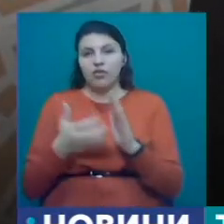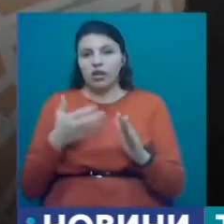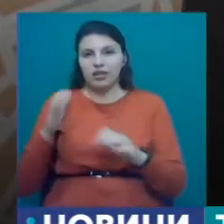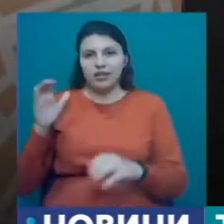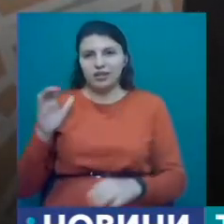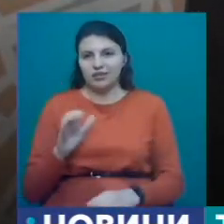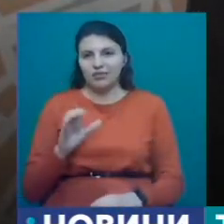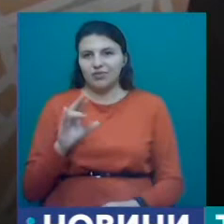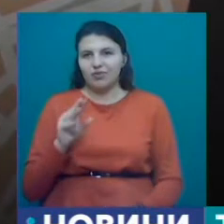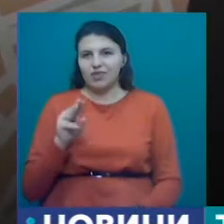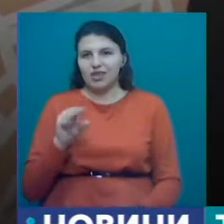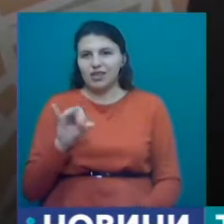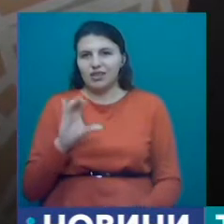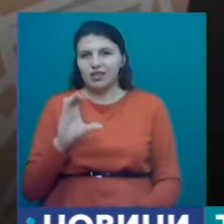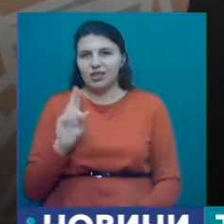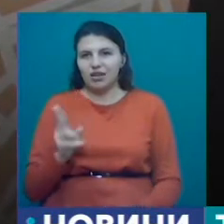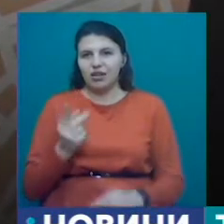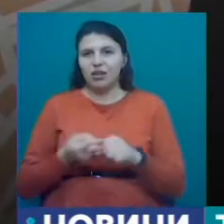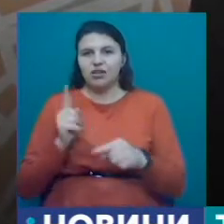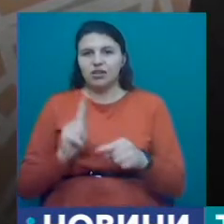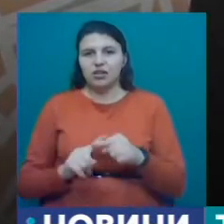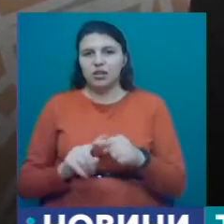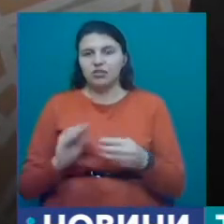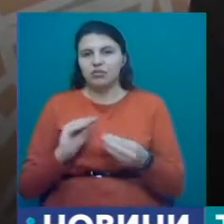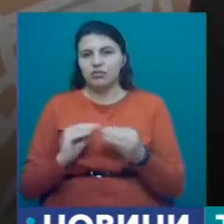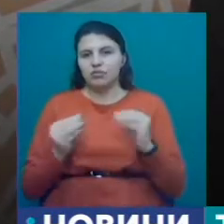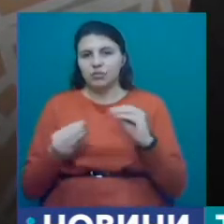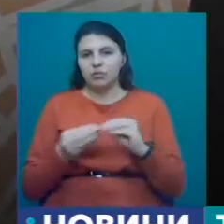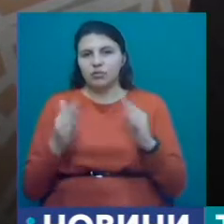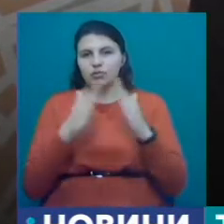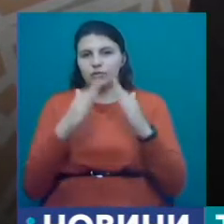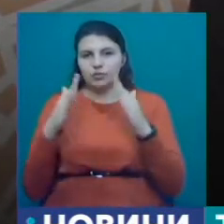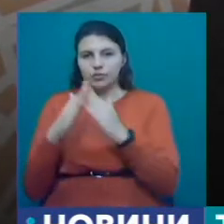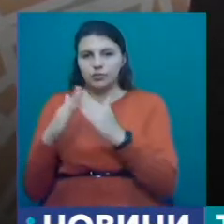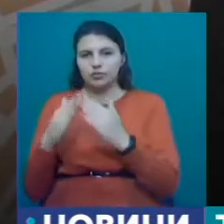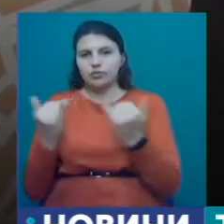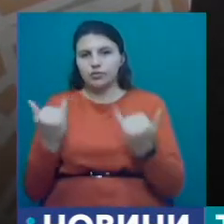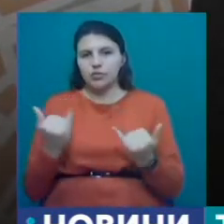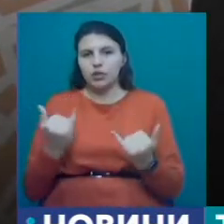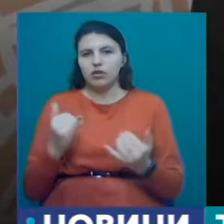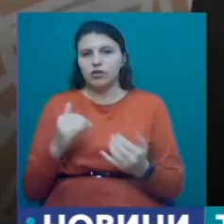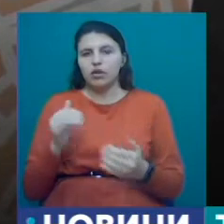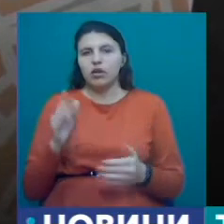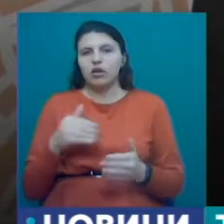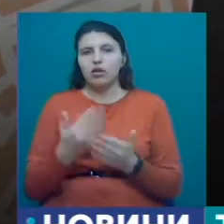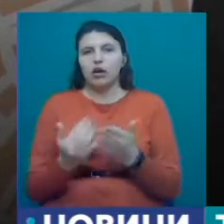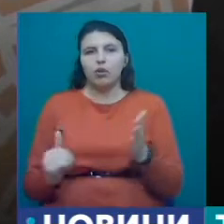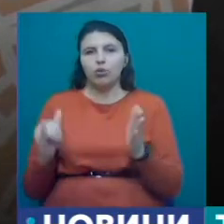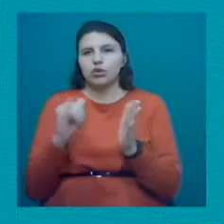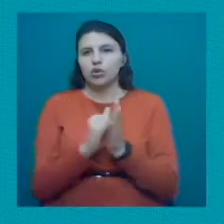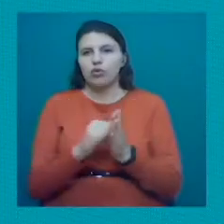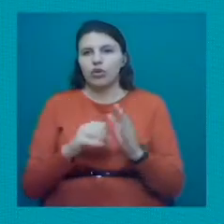водоводі отримати, то на ці проблемні дома зараз розробляється комплекс мероприятий для установки насосного